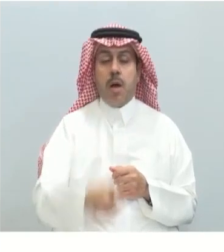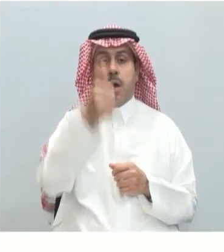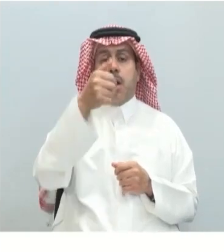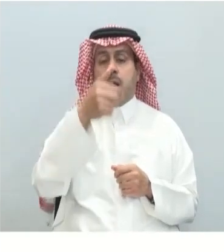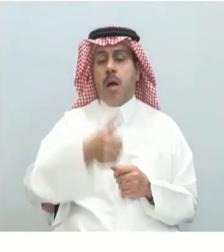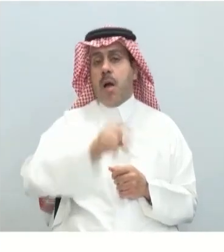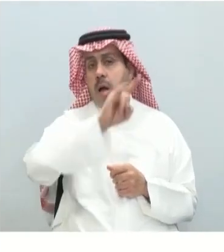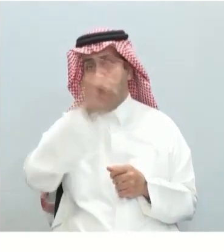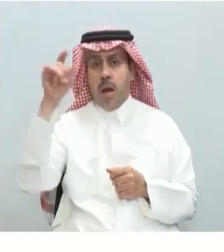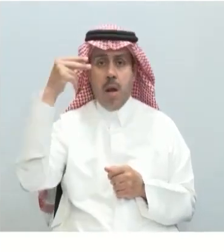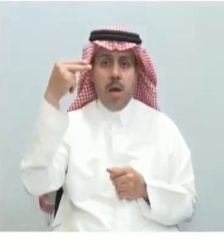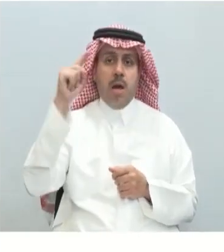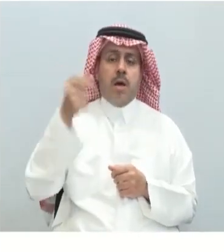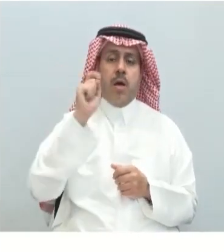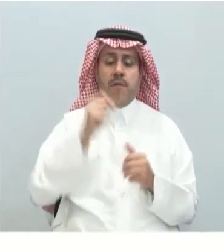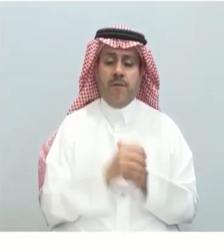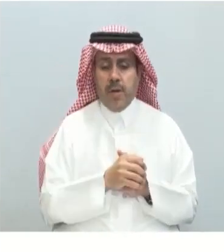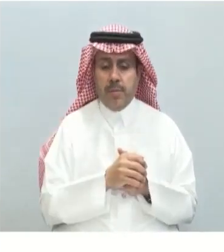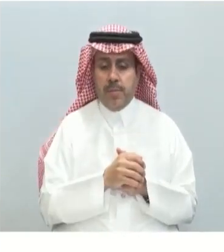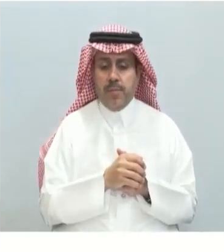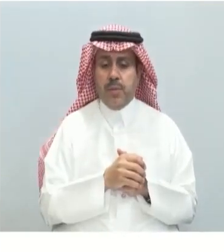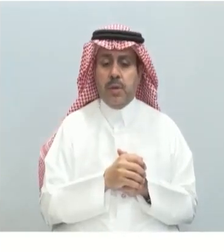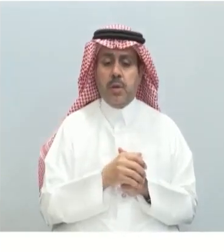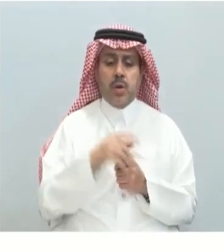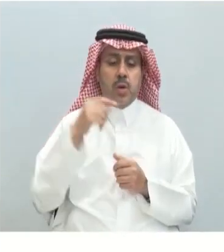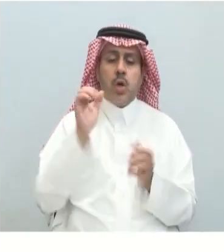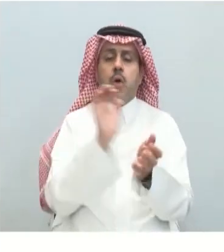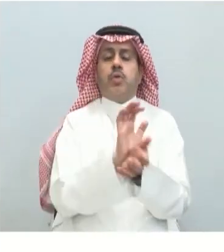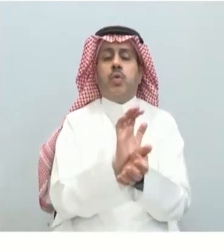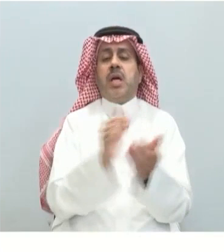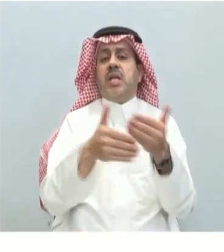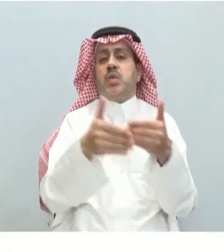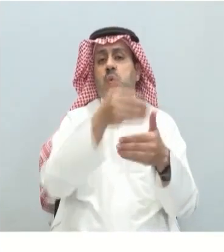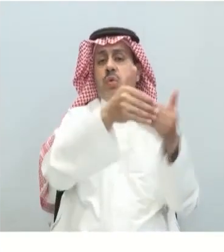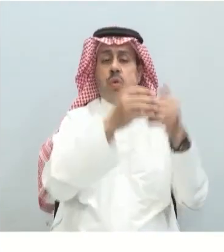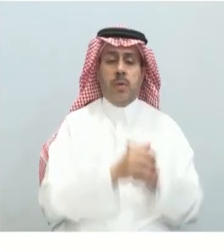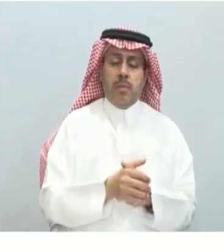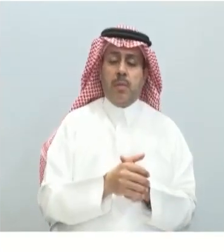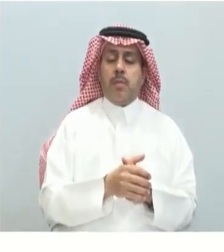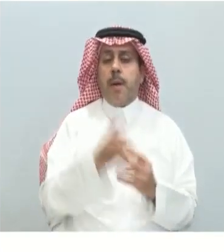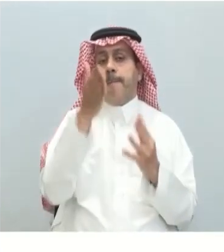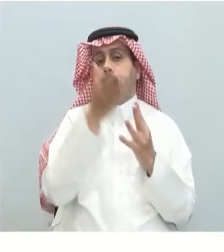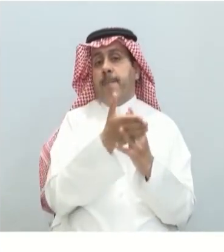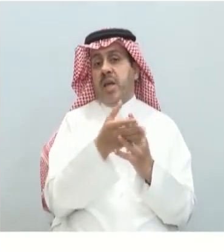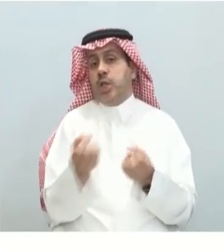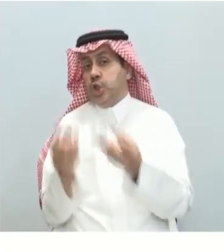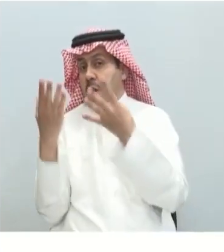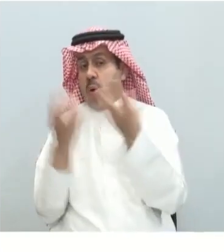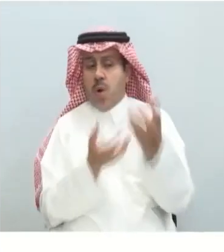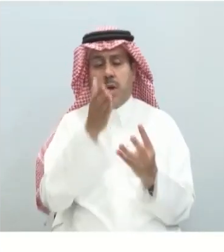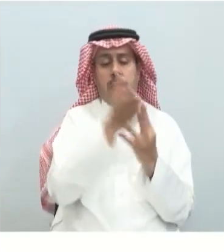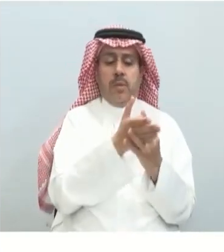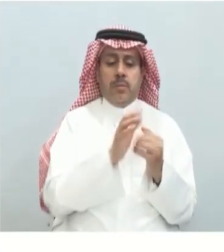الفوائد المستنبطه ان اصحاب الاعراف يحبسون على سور بين الجنه والنار